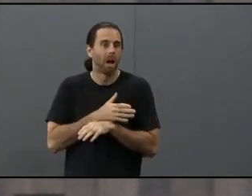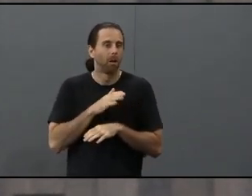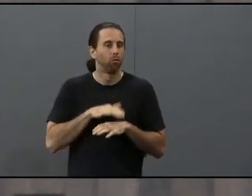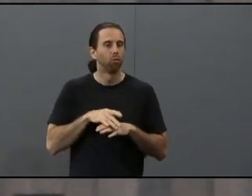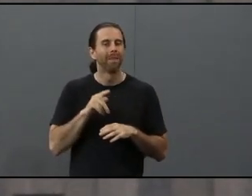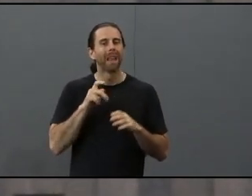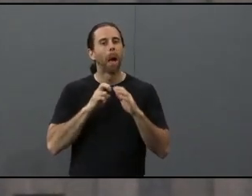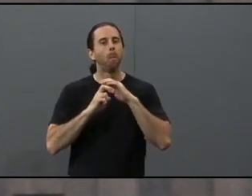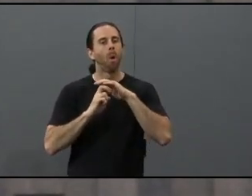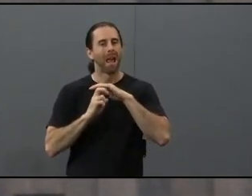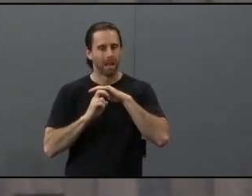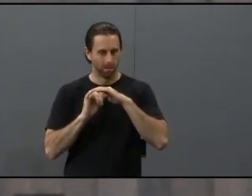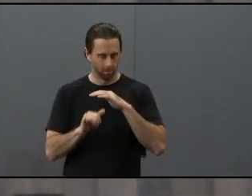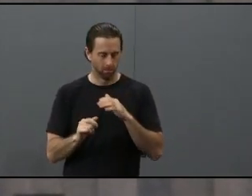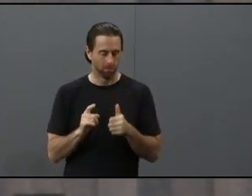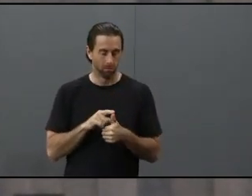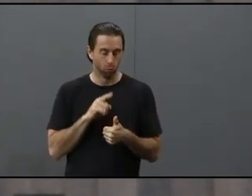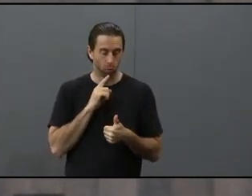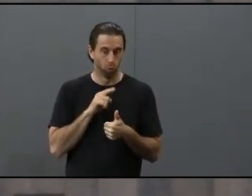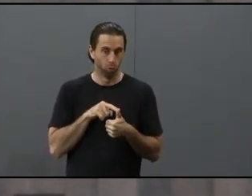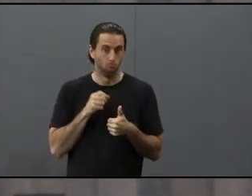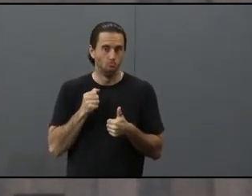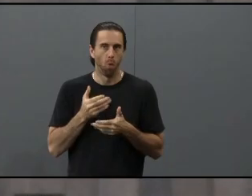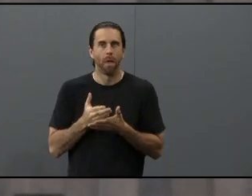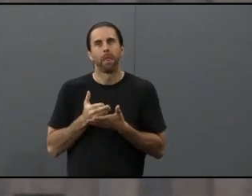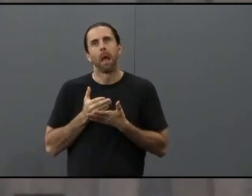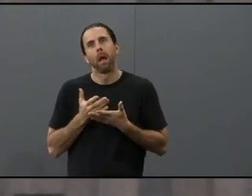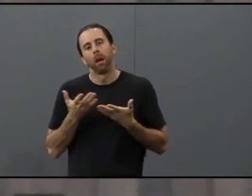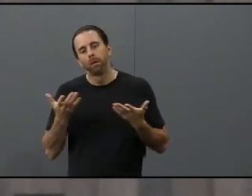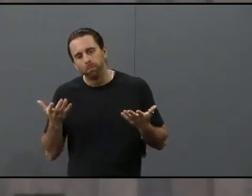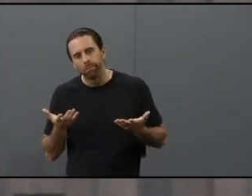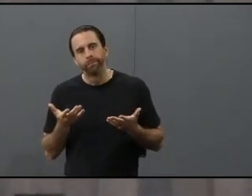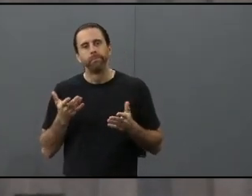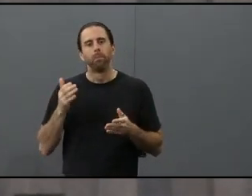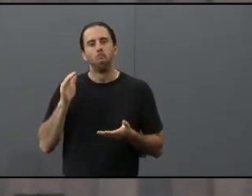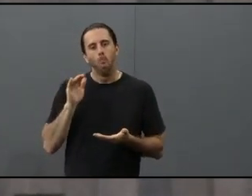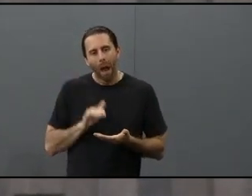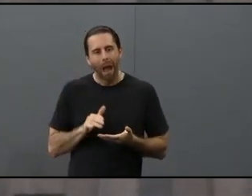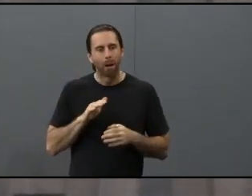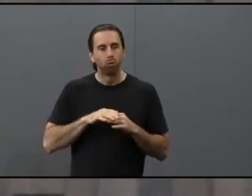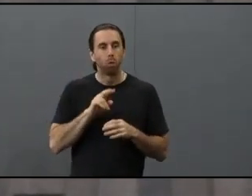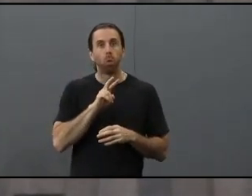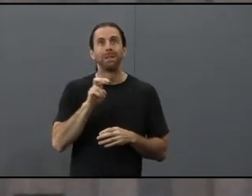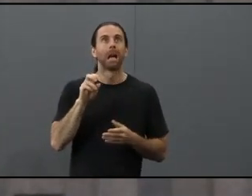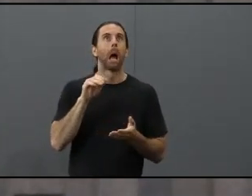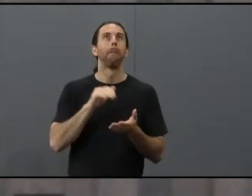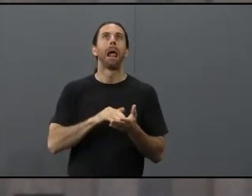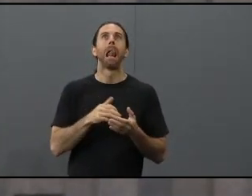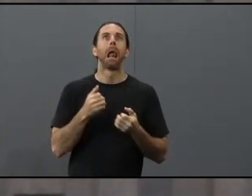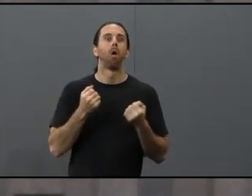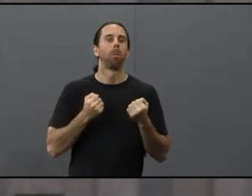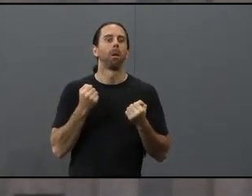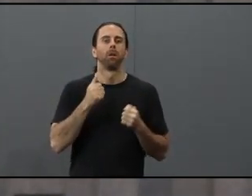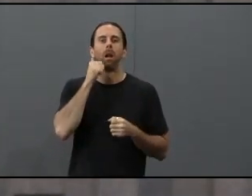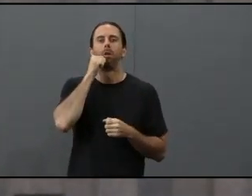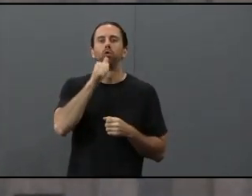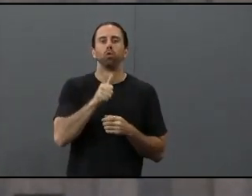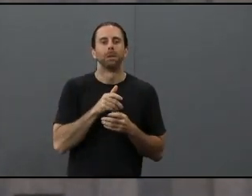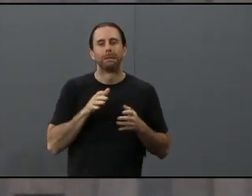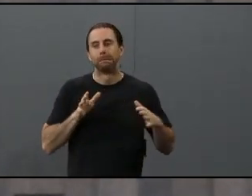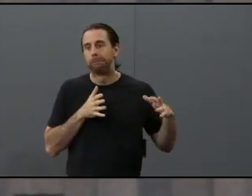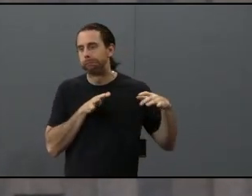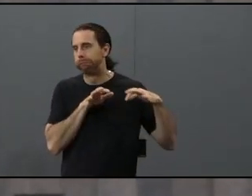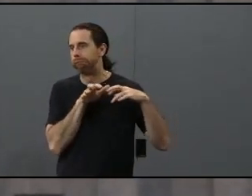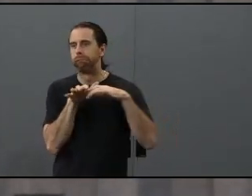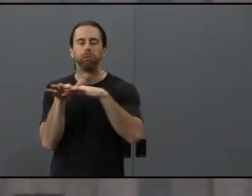tramoué c'est sûr que ça en partant ça peut nous aider à enlever sur les 200000 automobilistes qui passent là à chaque jour dans le secteur